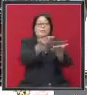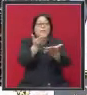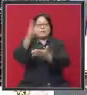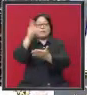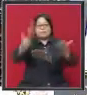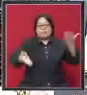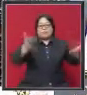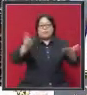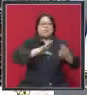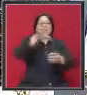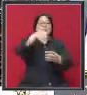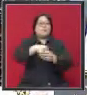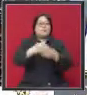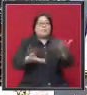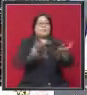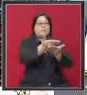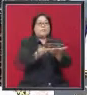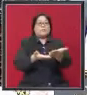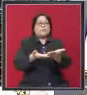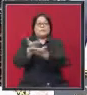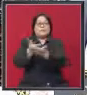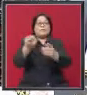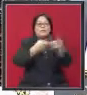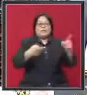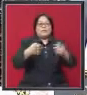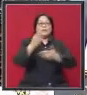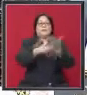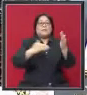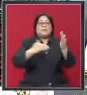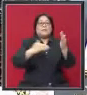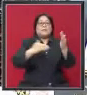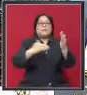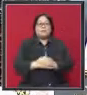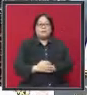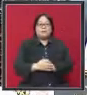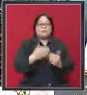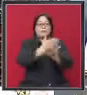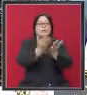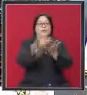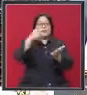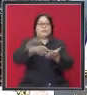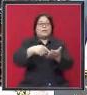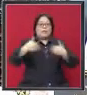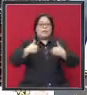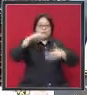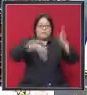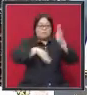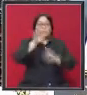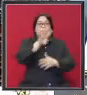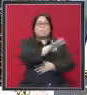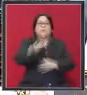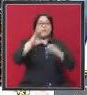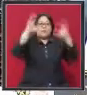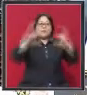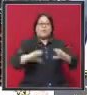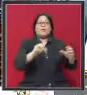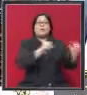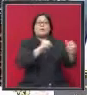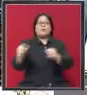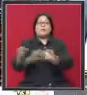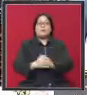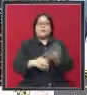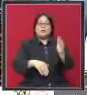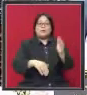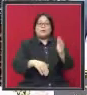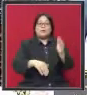telah kerajaan pertimbangkan, termasuk juga cadangan-cadangan yang dibuat pihak pembangkang. Belanjawan ini mengandungi lebih 44 langkah strategik,